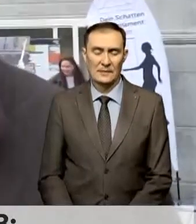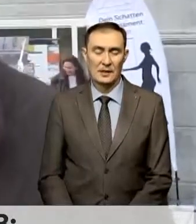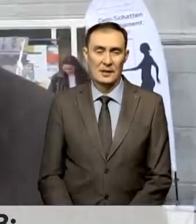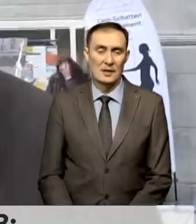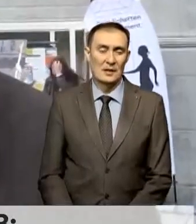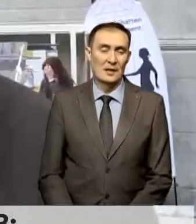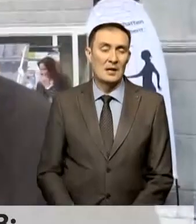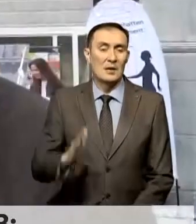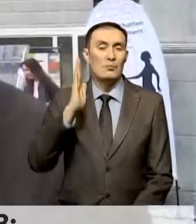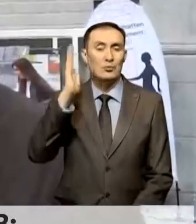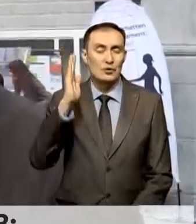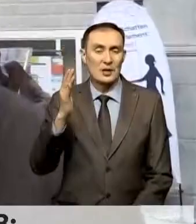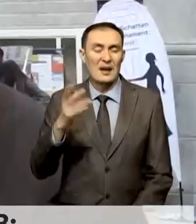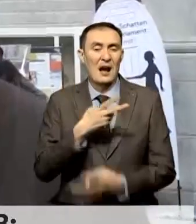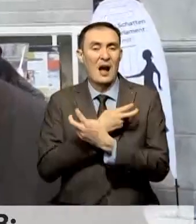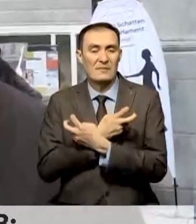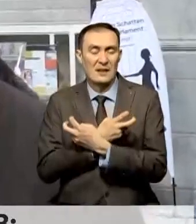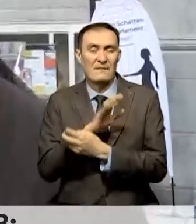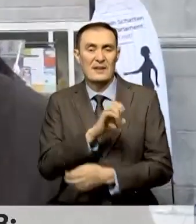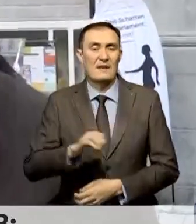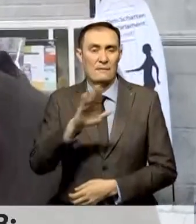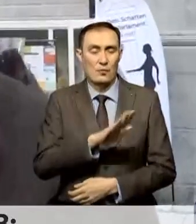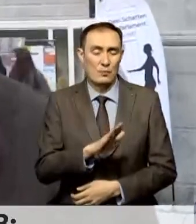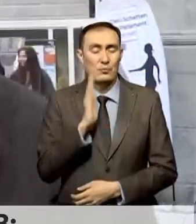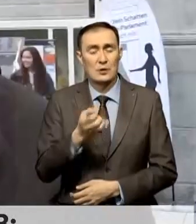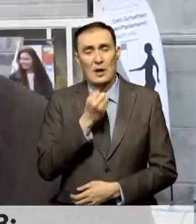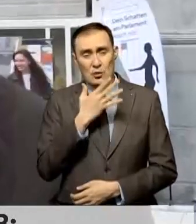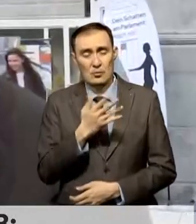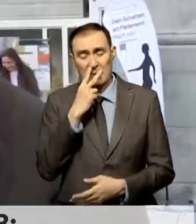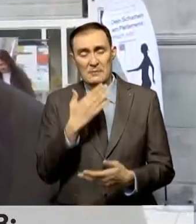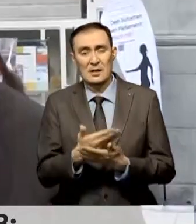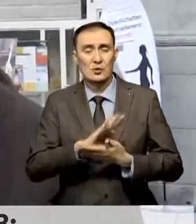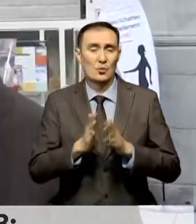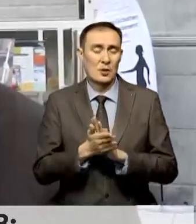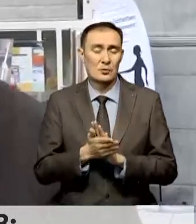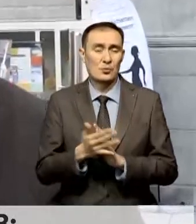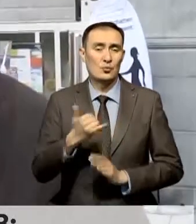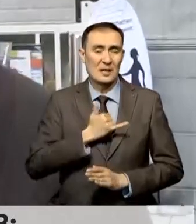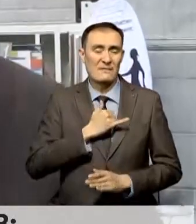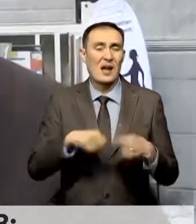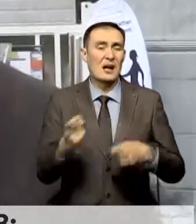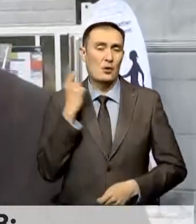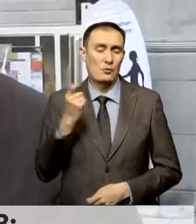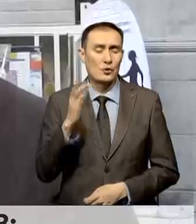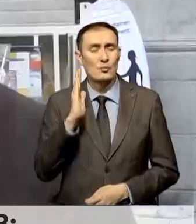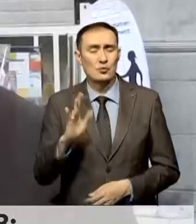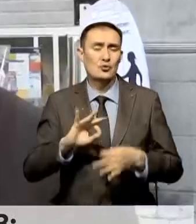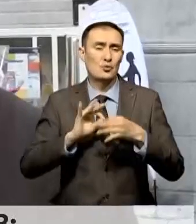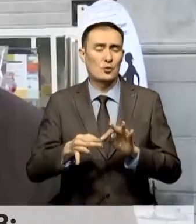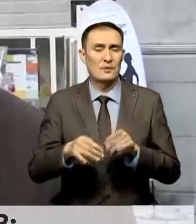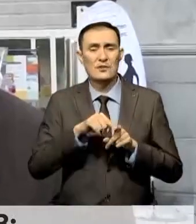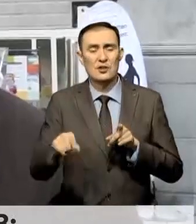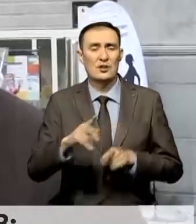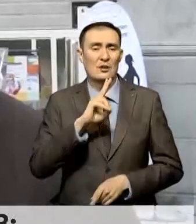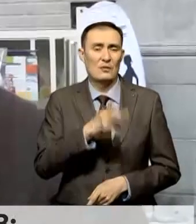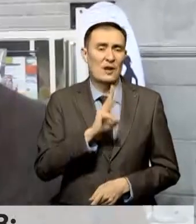Я думаю, что будущее в Австрии в рамках Европы позитивно. Нужно смотреть на ситуацию внутри страны и экономики. Будет сложно в ближайшие